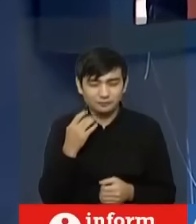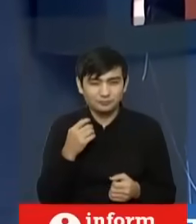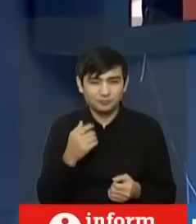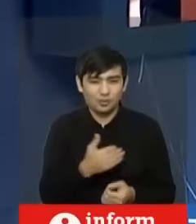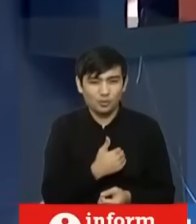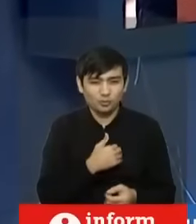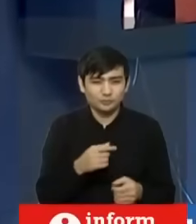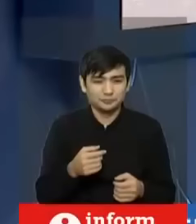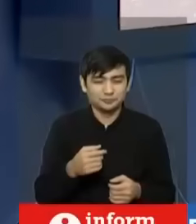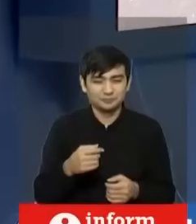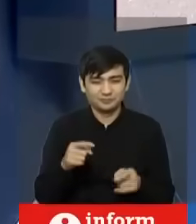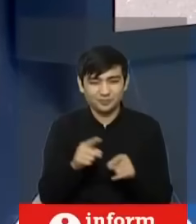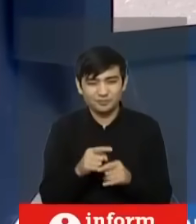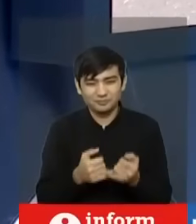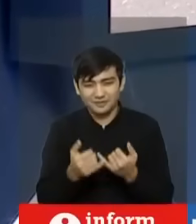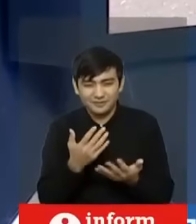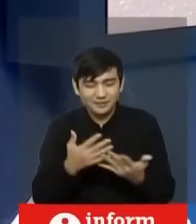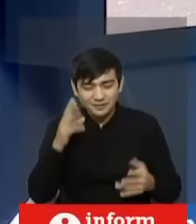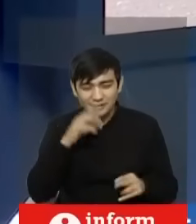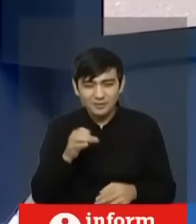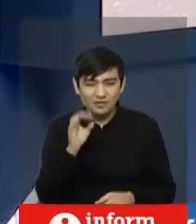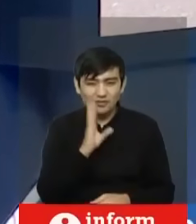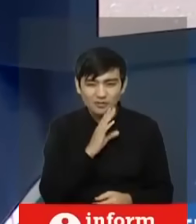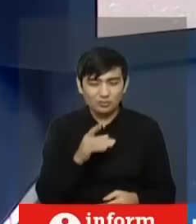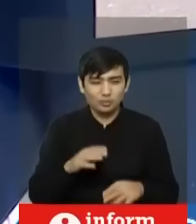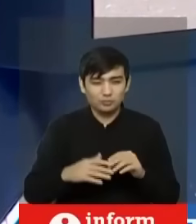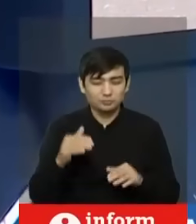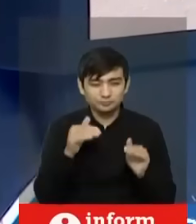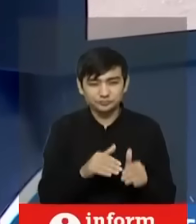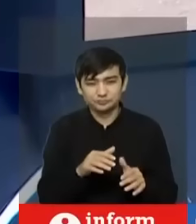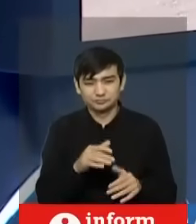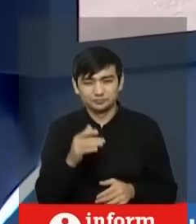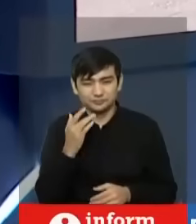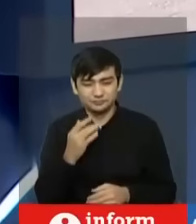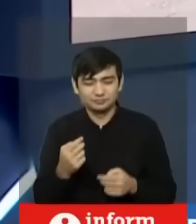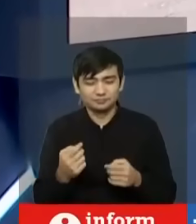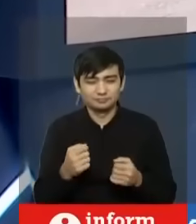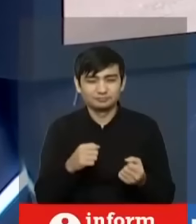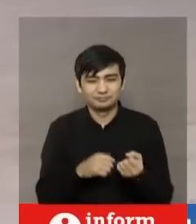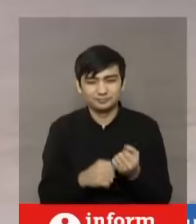шайқалып, мектеп медбикесі өзіне қол салды дейді шулаған жұрт. Толығырақ әріптесім баяндасын.